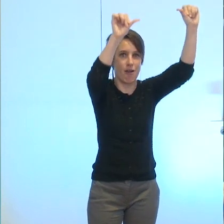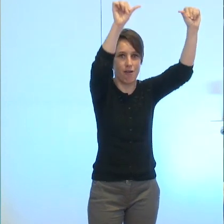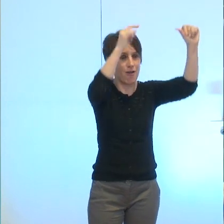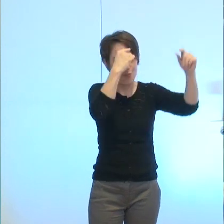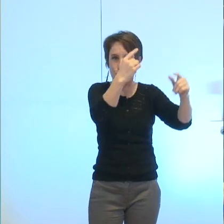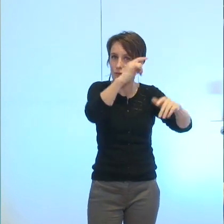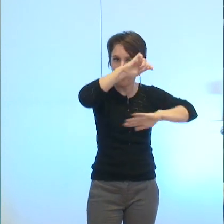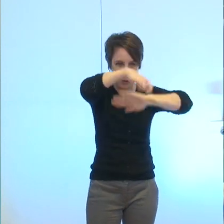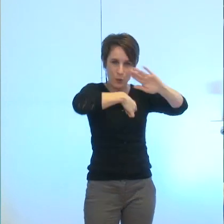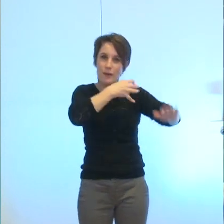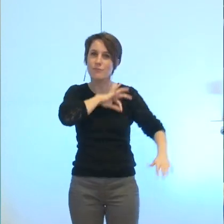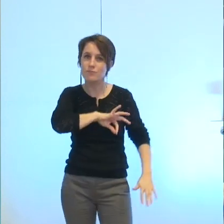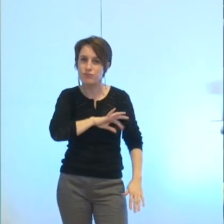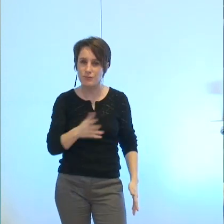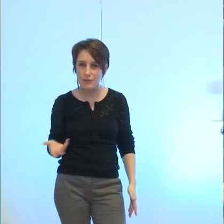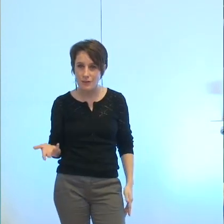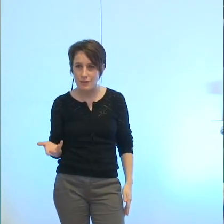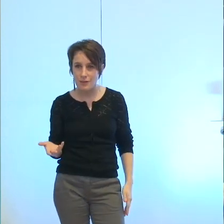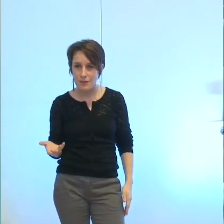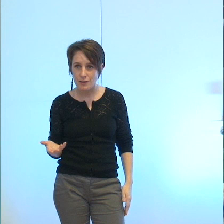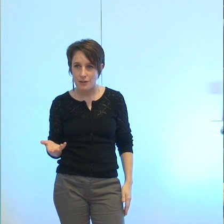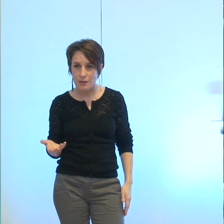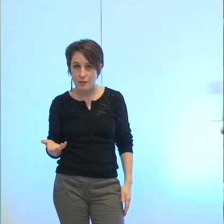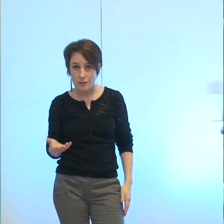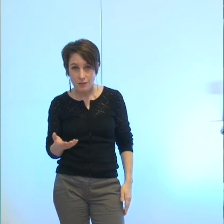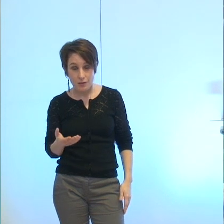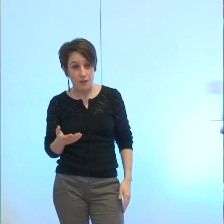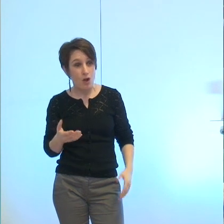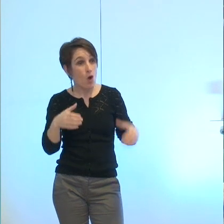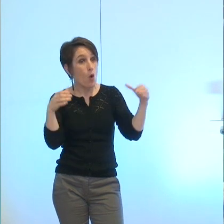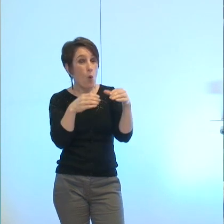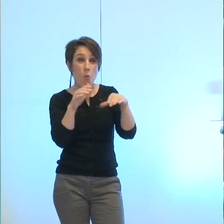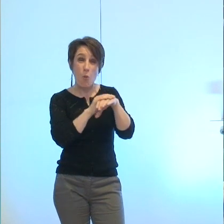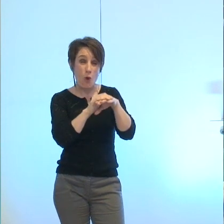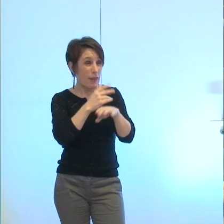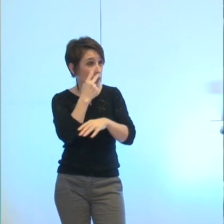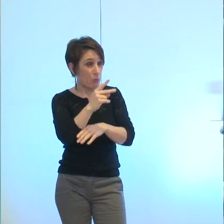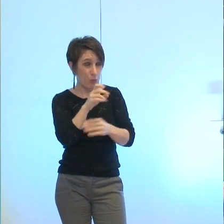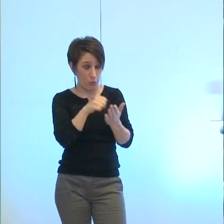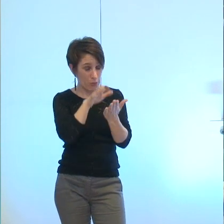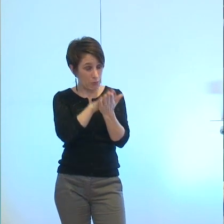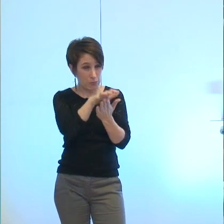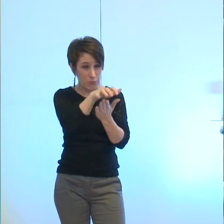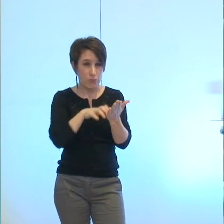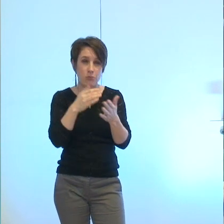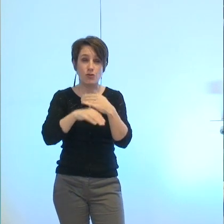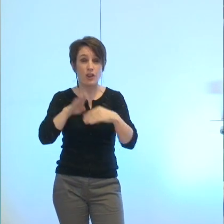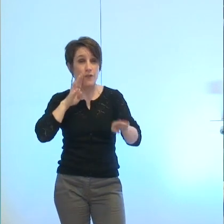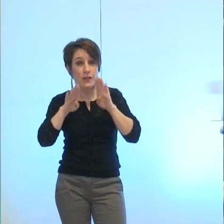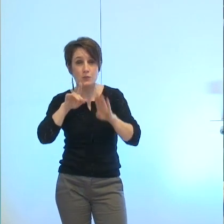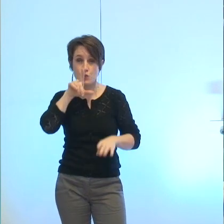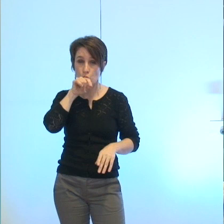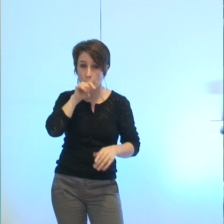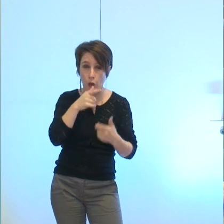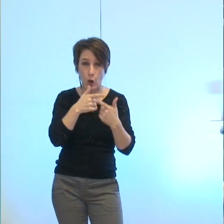marché quand je vois ce que publie votre groupe politique sur les réseaux sociaux pour